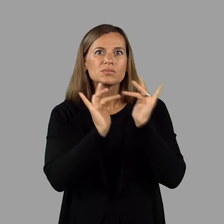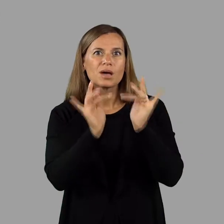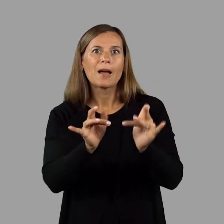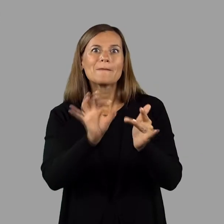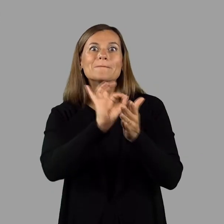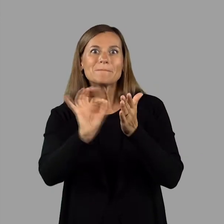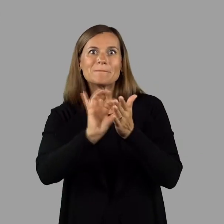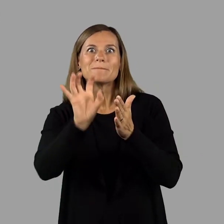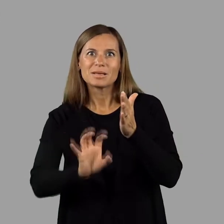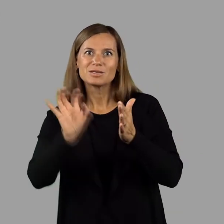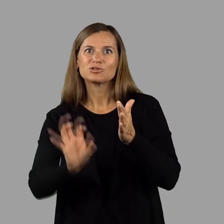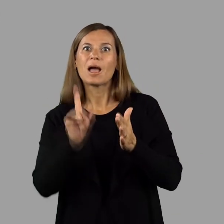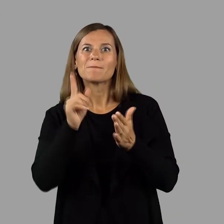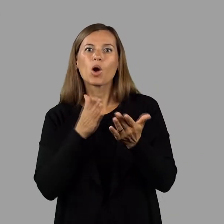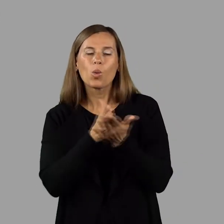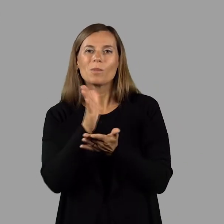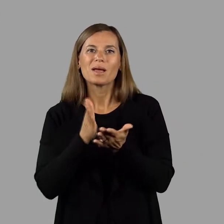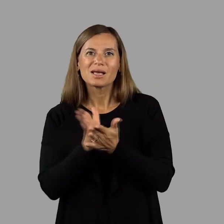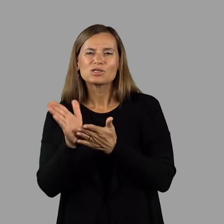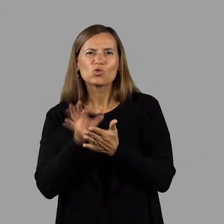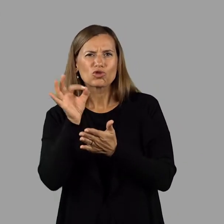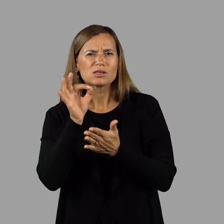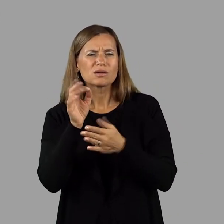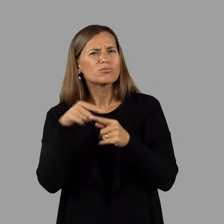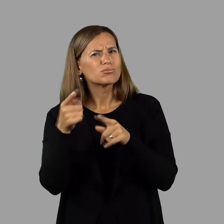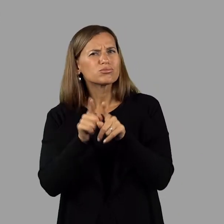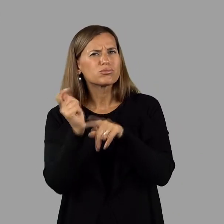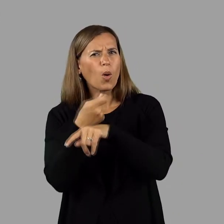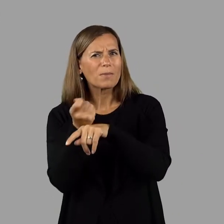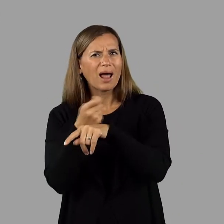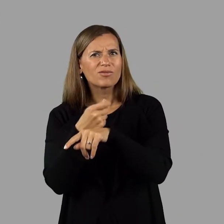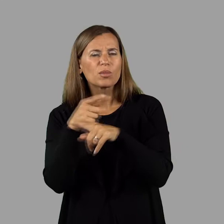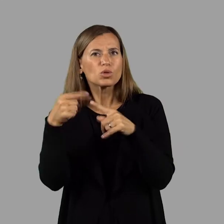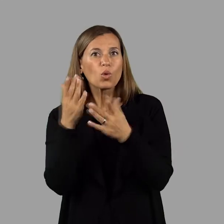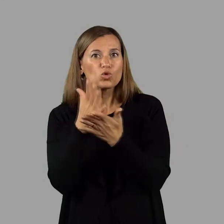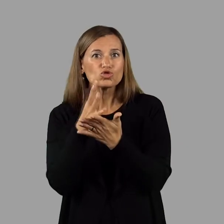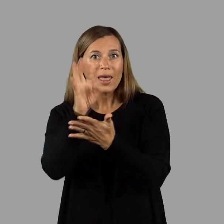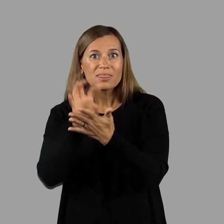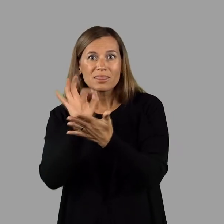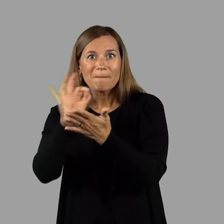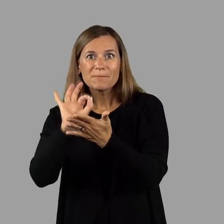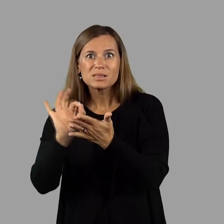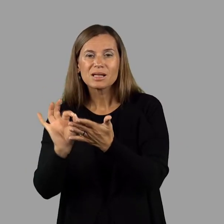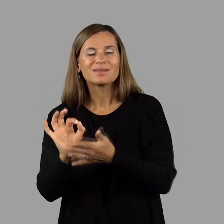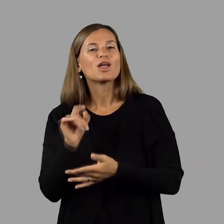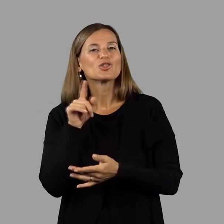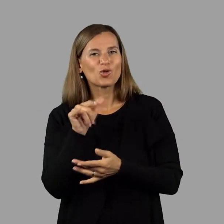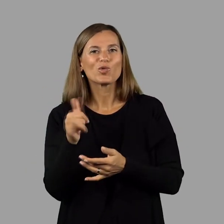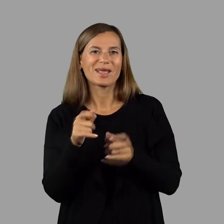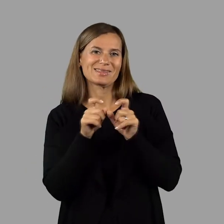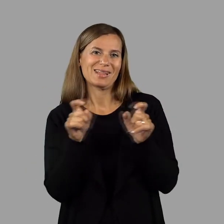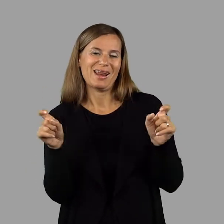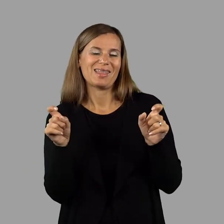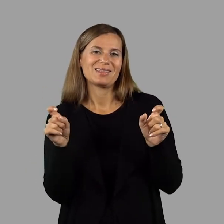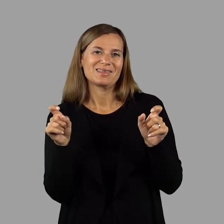izpisuje, vendar se včasih popravi, tudi ko je že izpisan. To je v resnici posledica